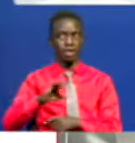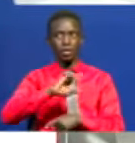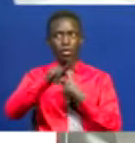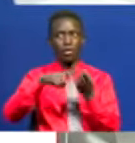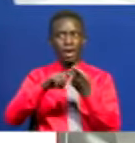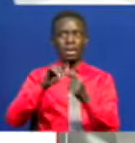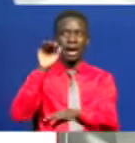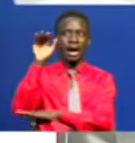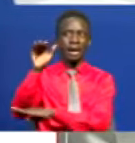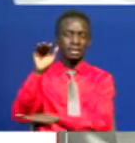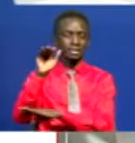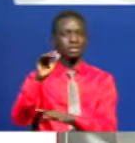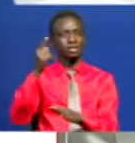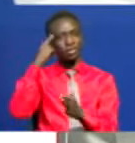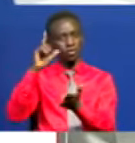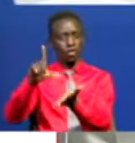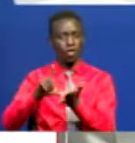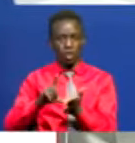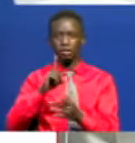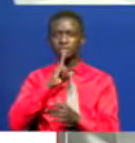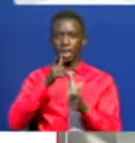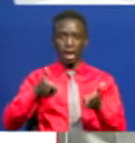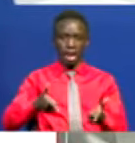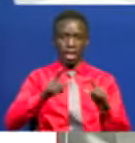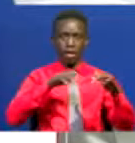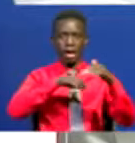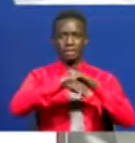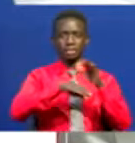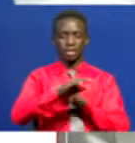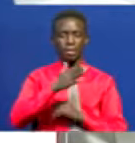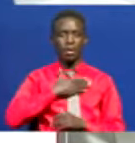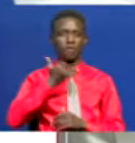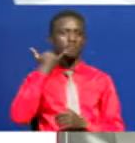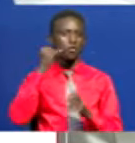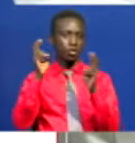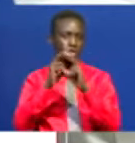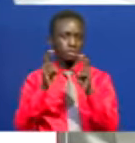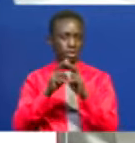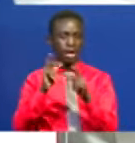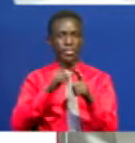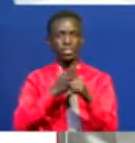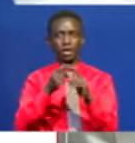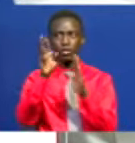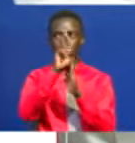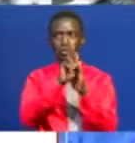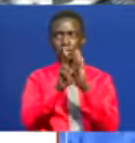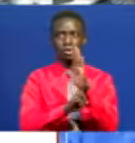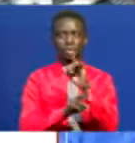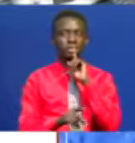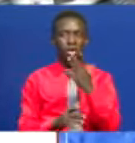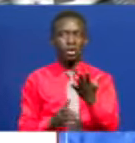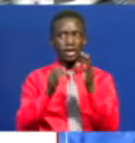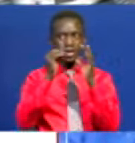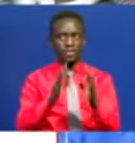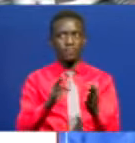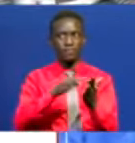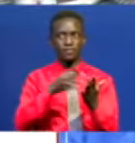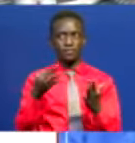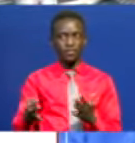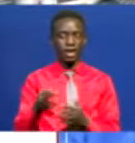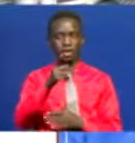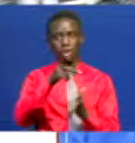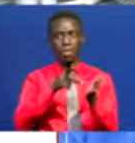say allow access to my contacts, and hapo kwa terms and conditions imeandikwa we failure to pay the loan we will contact your grandmother